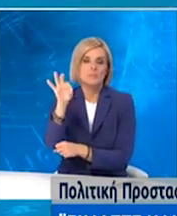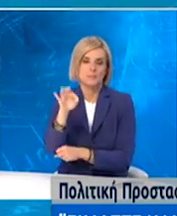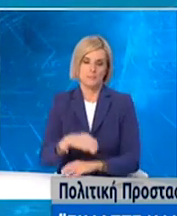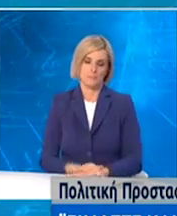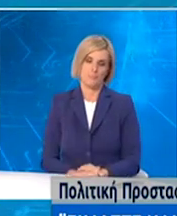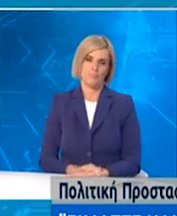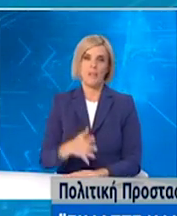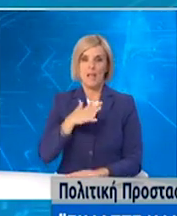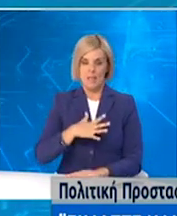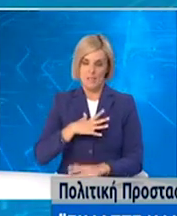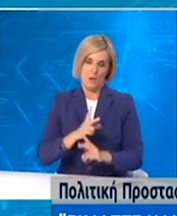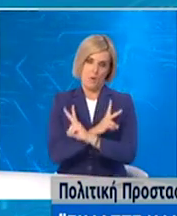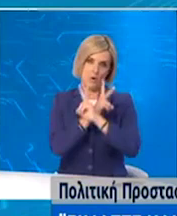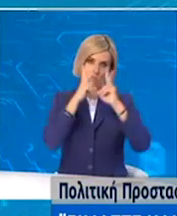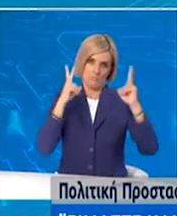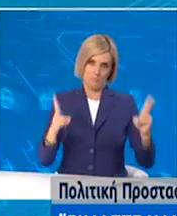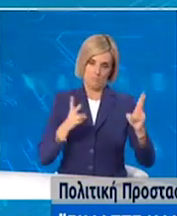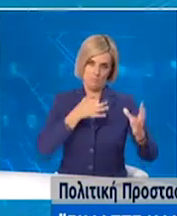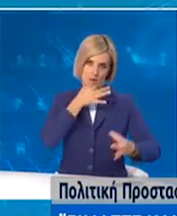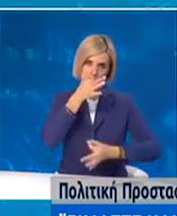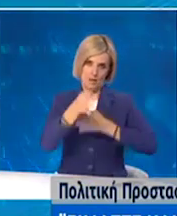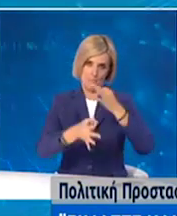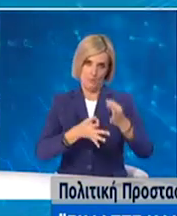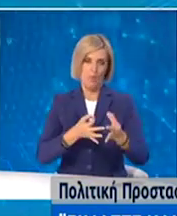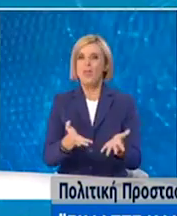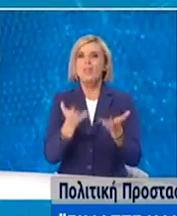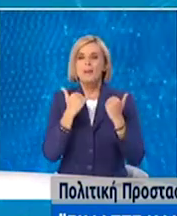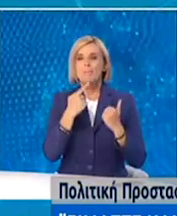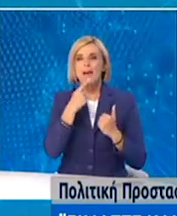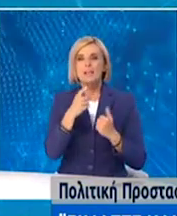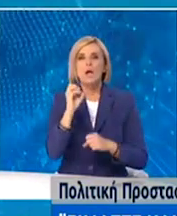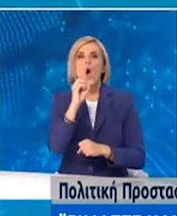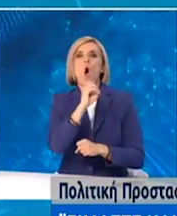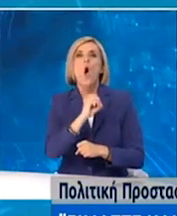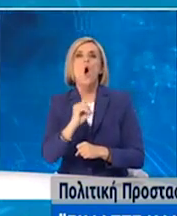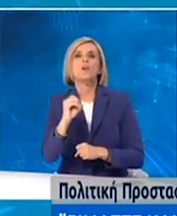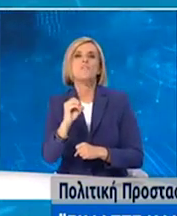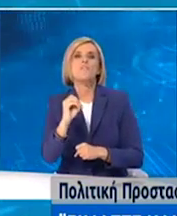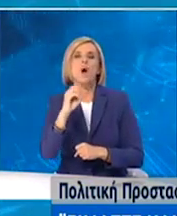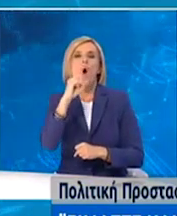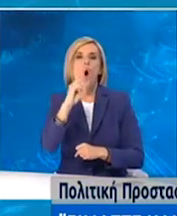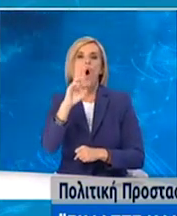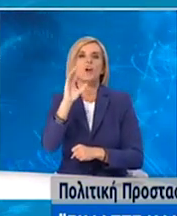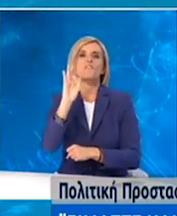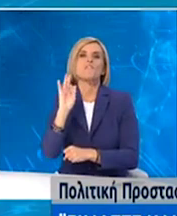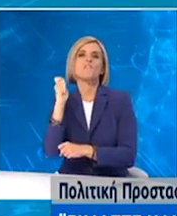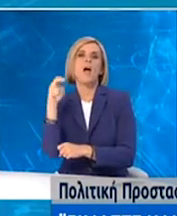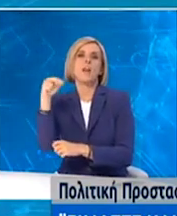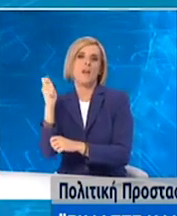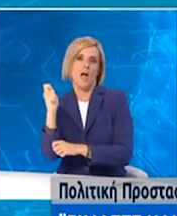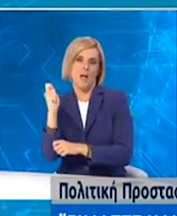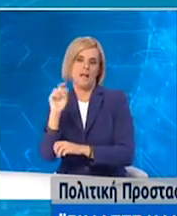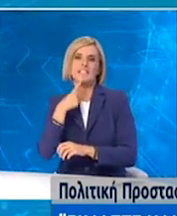δεν υπάρχουν με την ευρύτερη έννοια του όρου ορφανά κρούσματα. Κάθε κρούσμα το οποίο